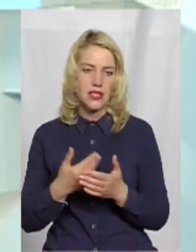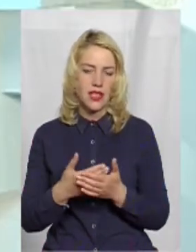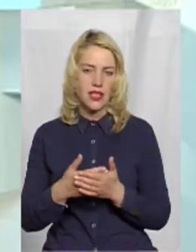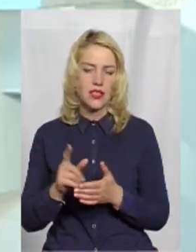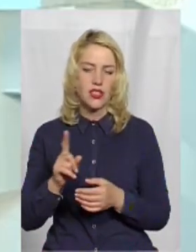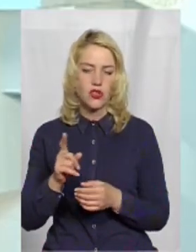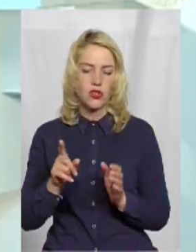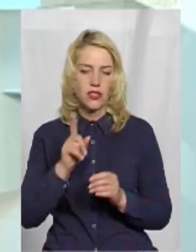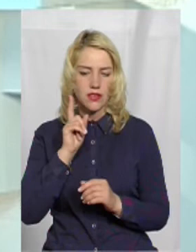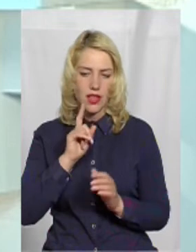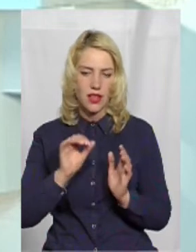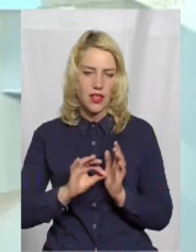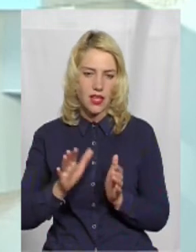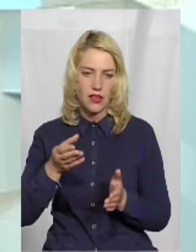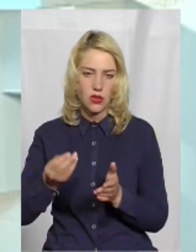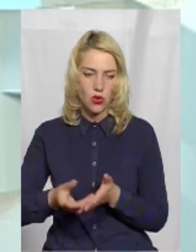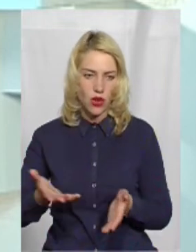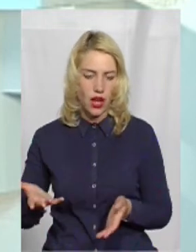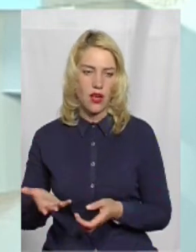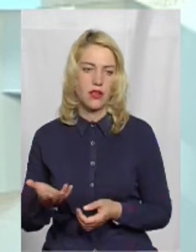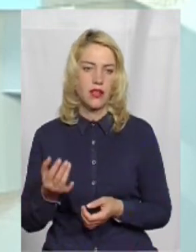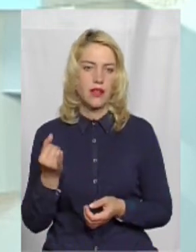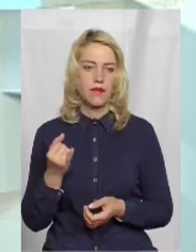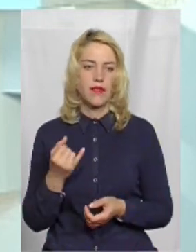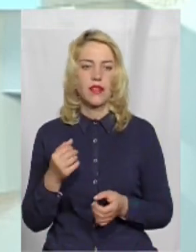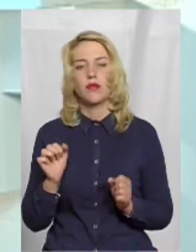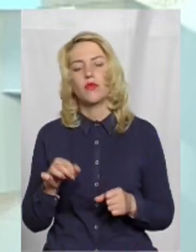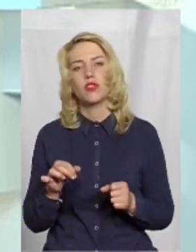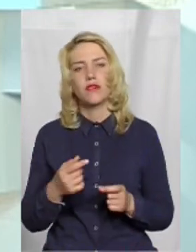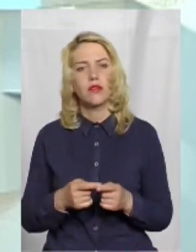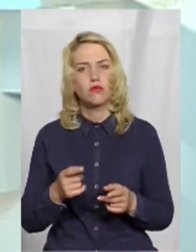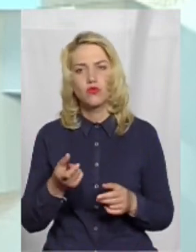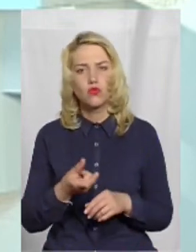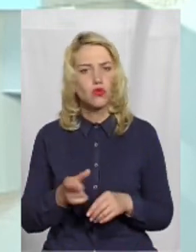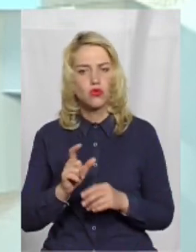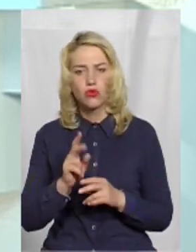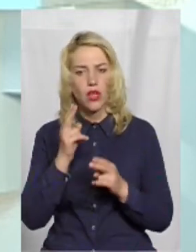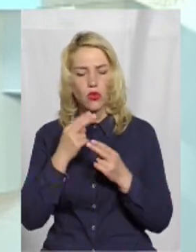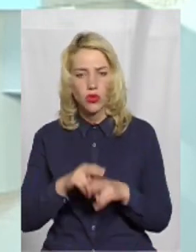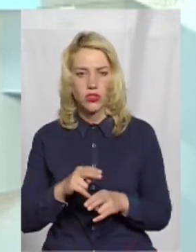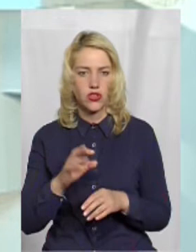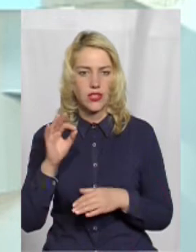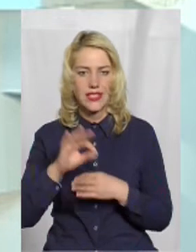енергетика дорогою, можливо, там про дуже технологічною,